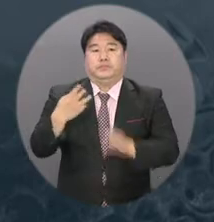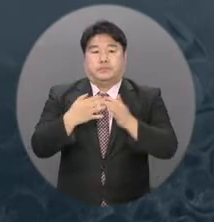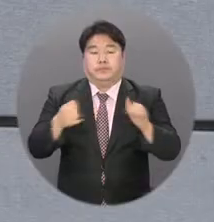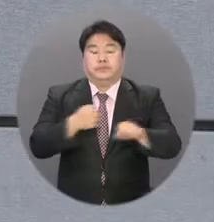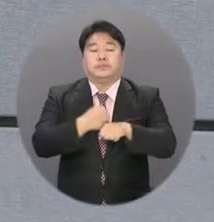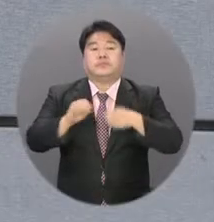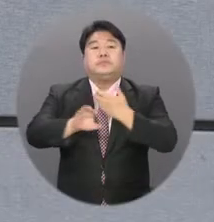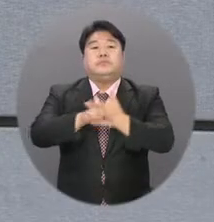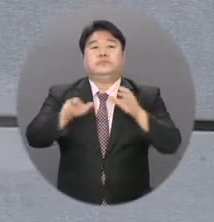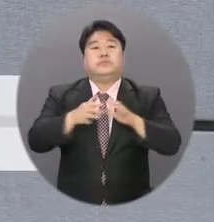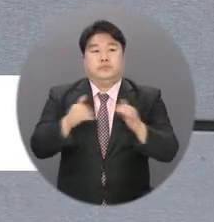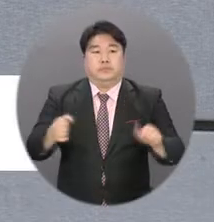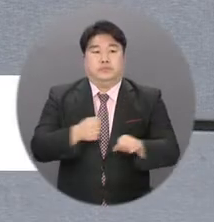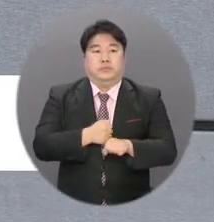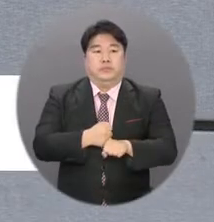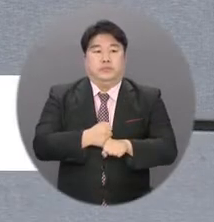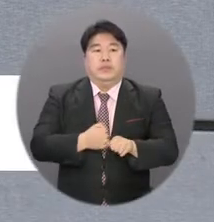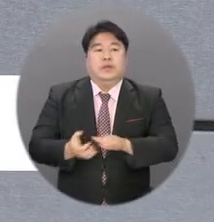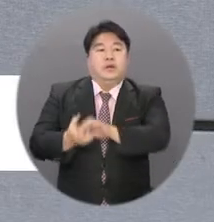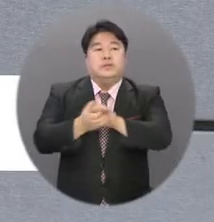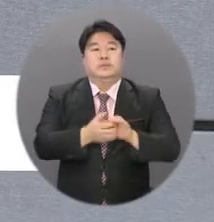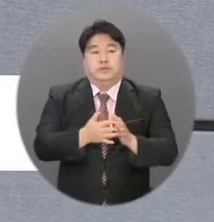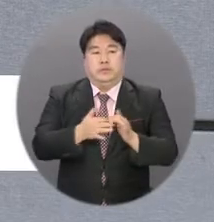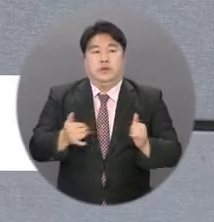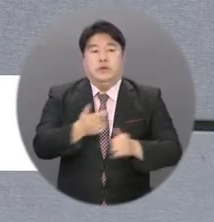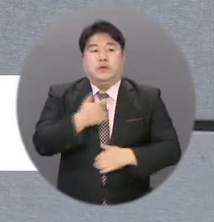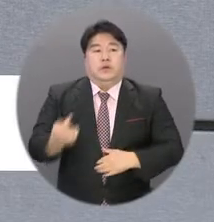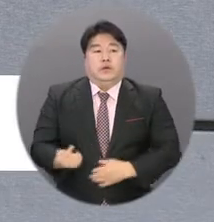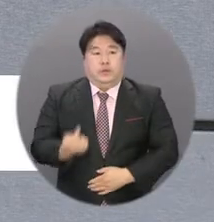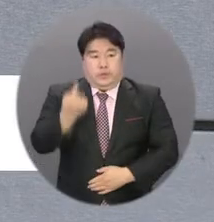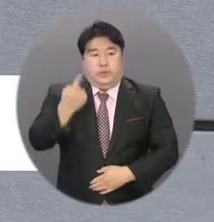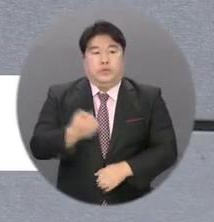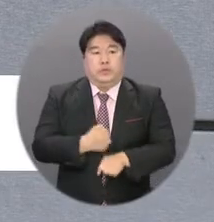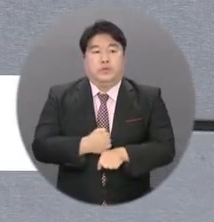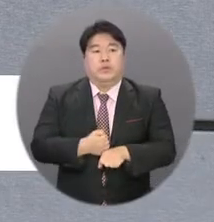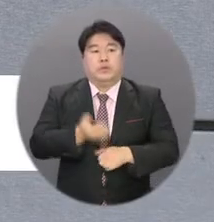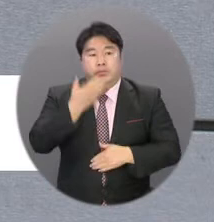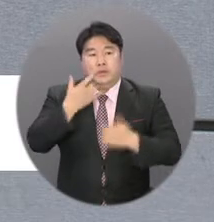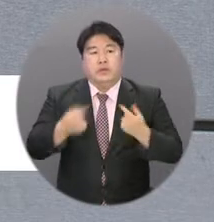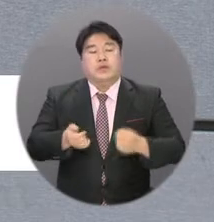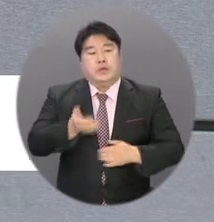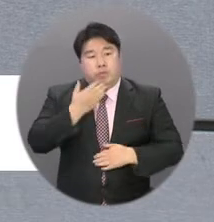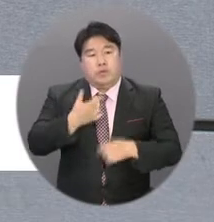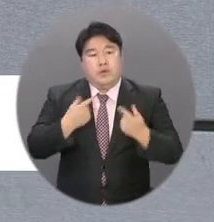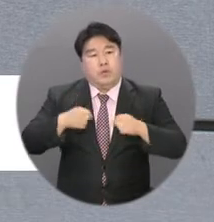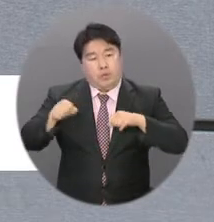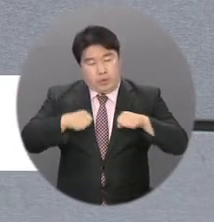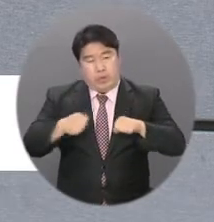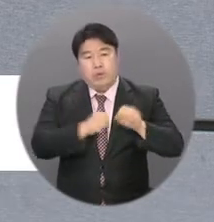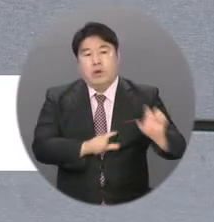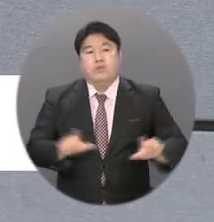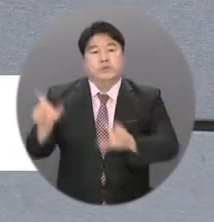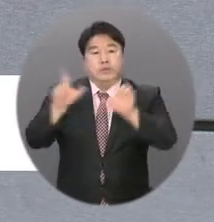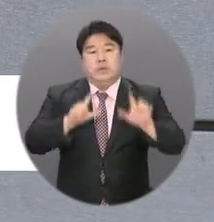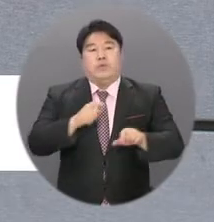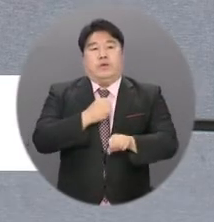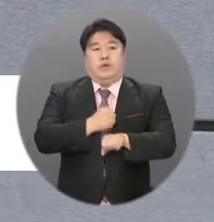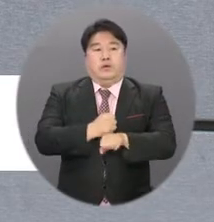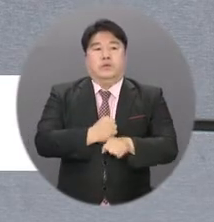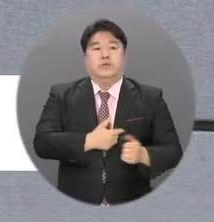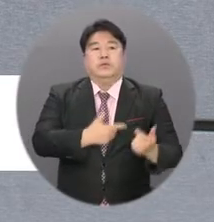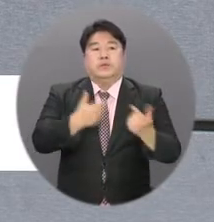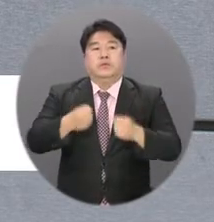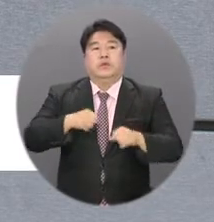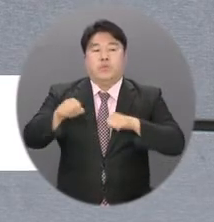외국인이었습니다. 친밀도가 굉장히 높아서 음식을 같이 먹거나 같이 활동하고 생활하는